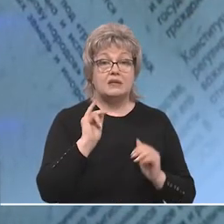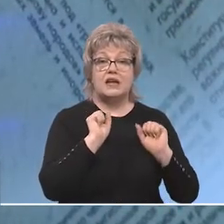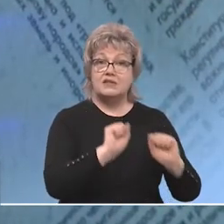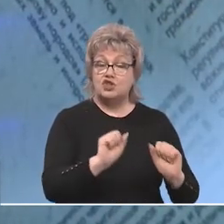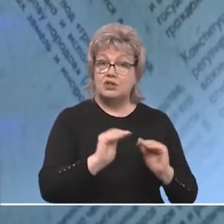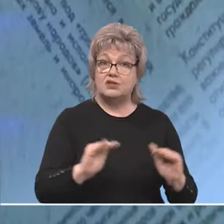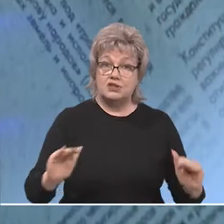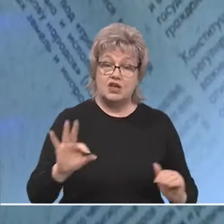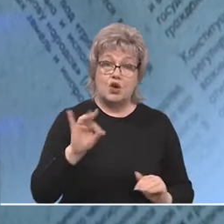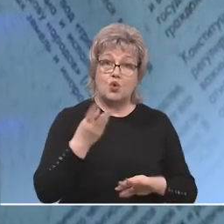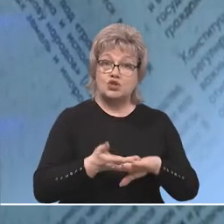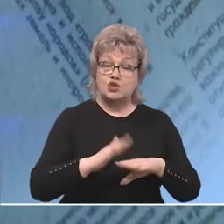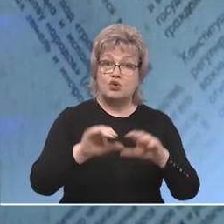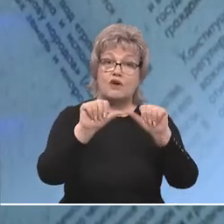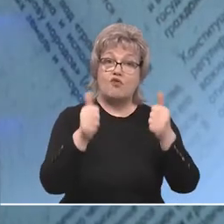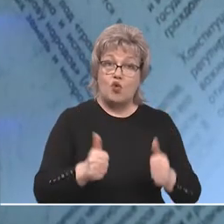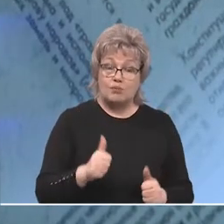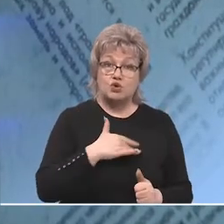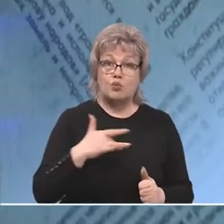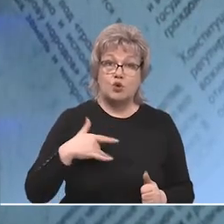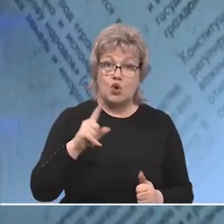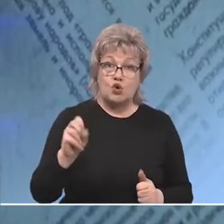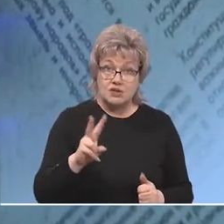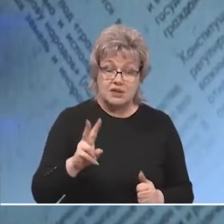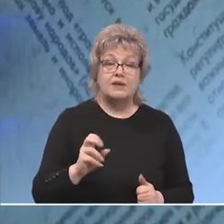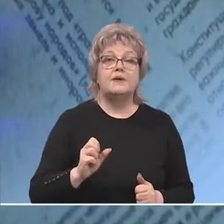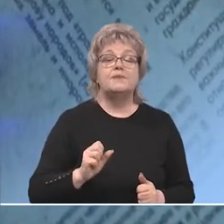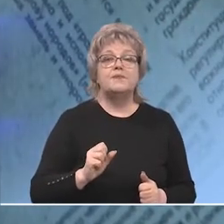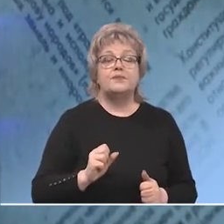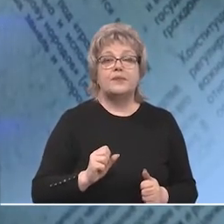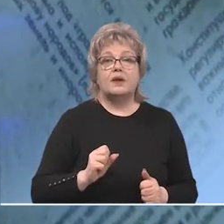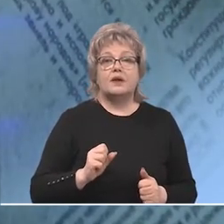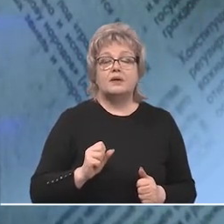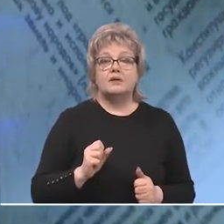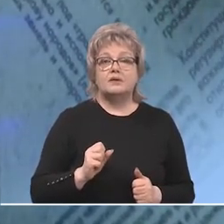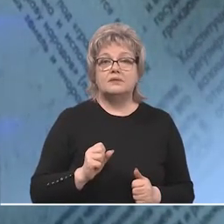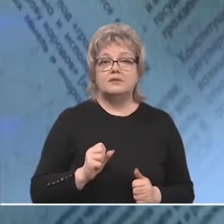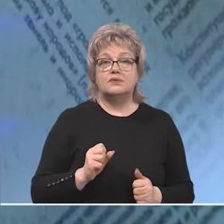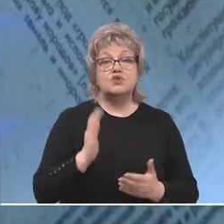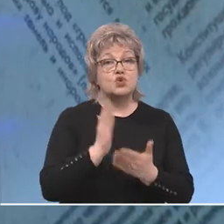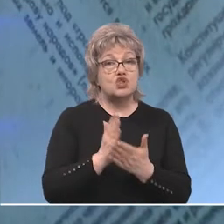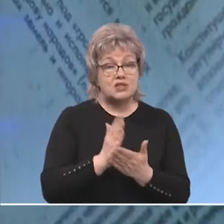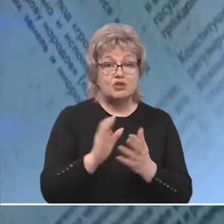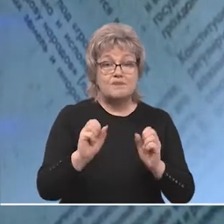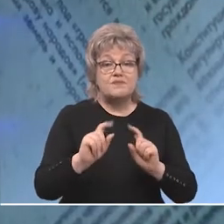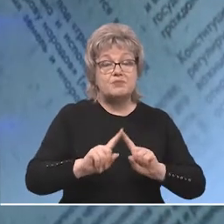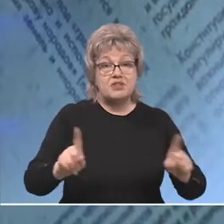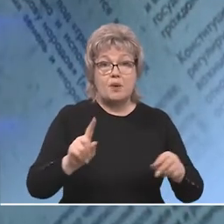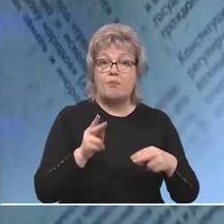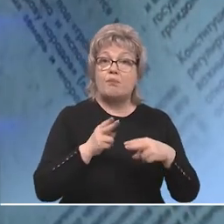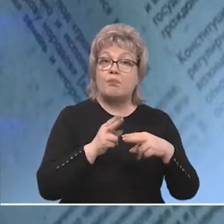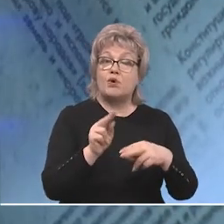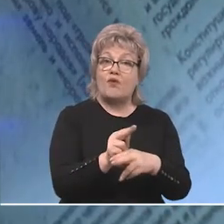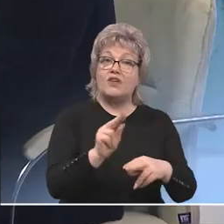защиты детей от тяжелых форм туберкулеза, в том числе и генерализованных форм туберкулеза, существует специфическая